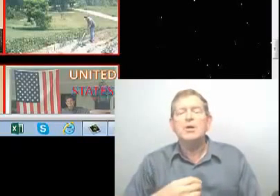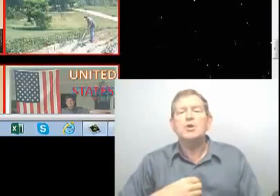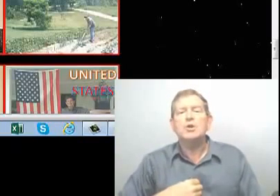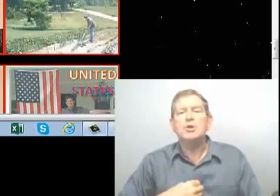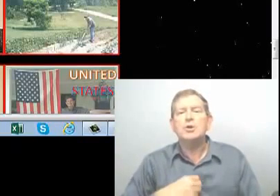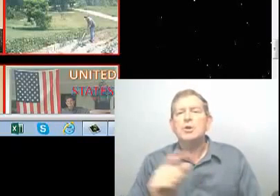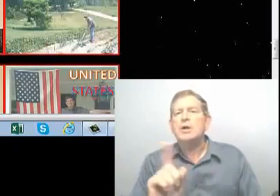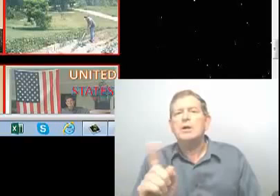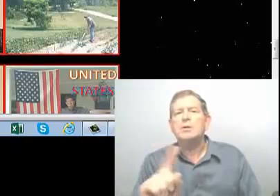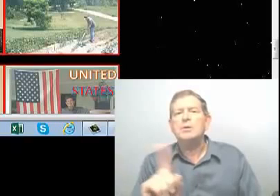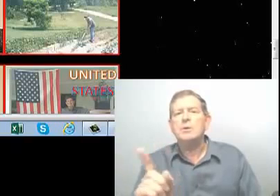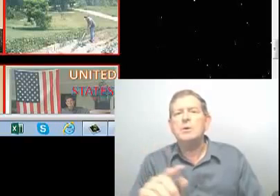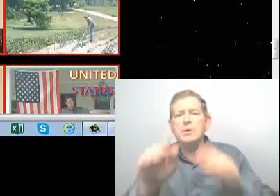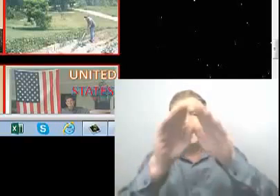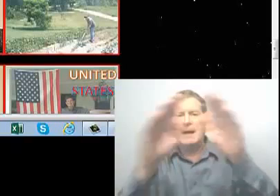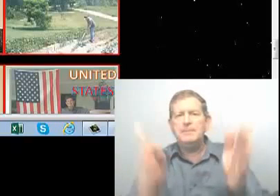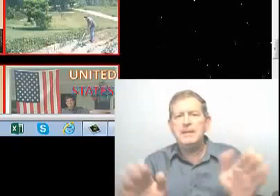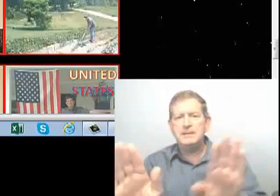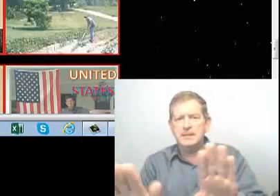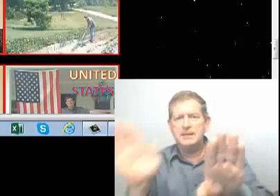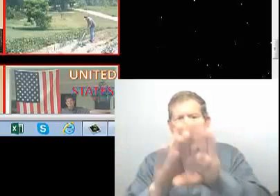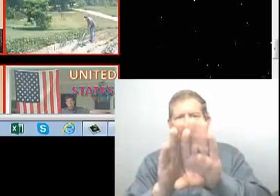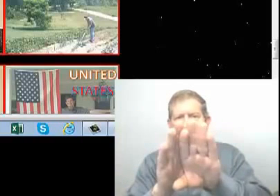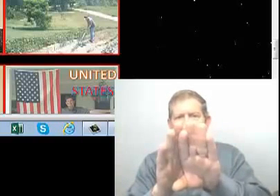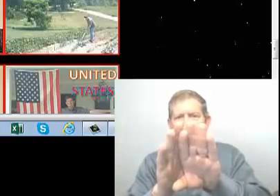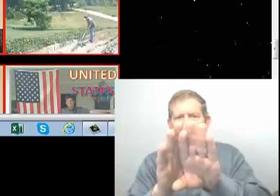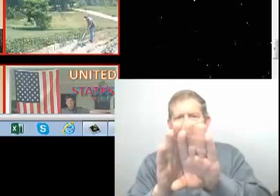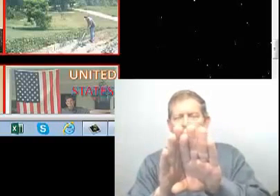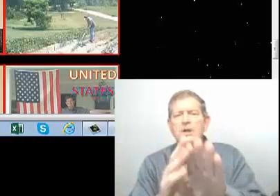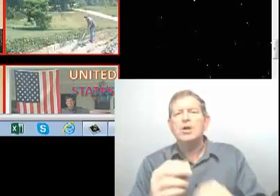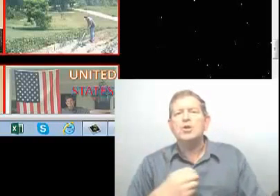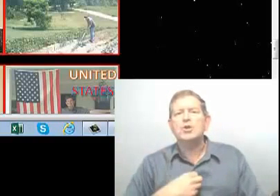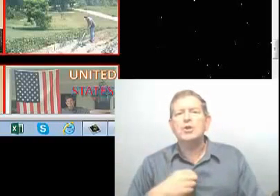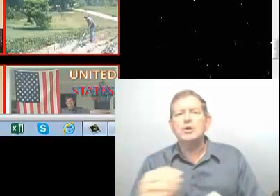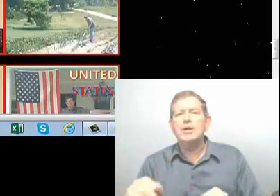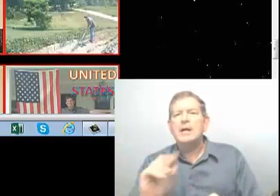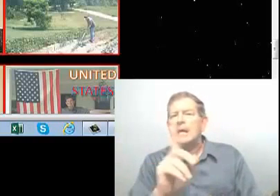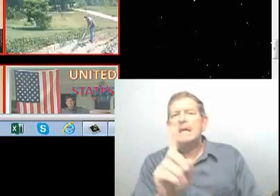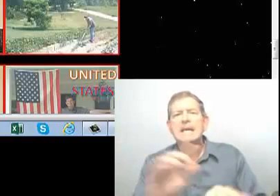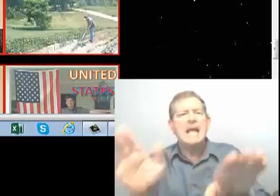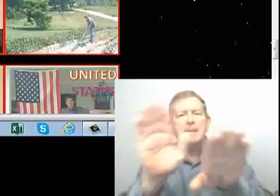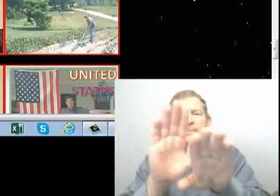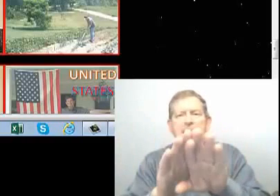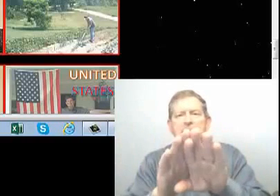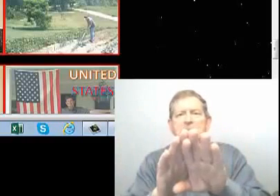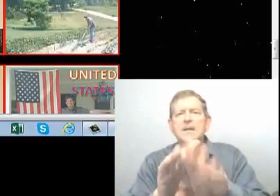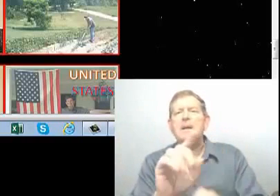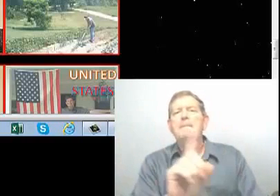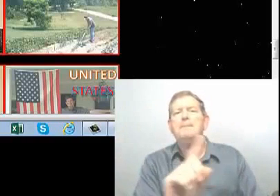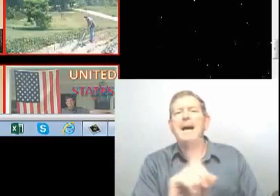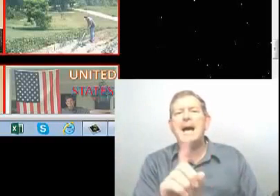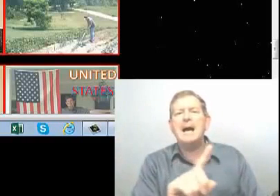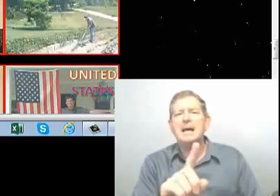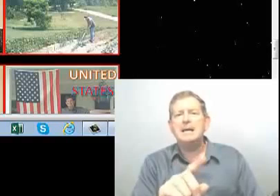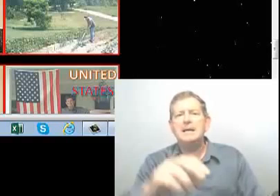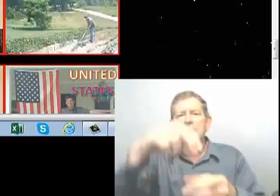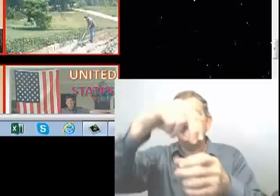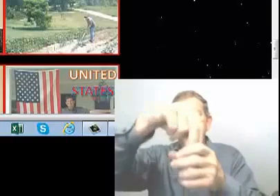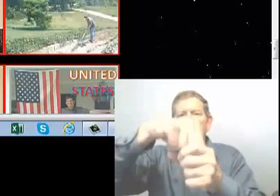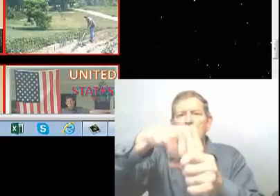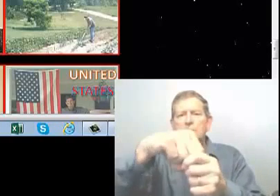non, je ne habite, hein, n'habite. Je n'habite